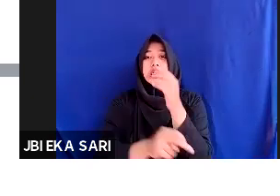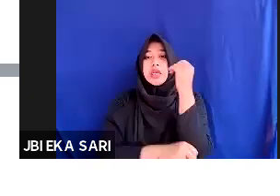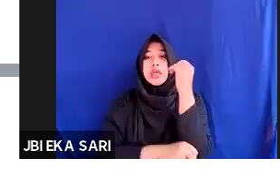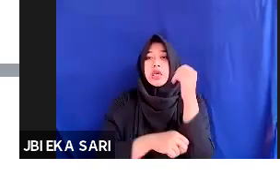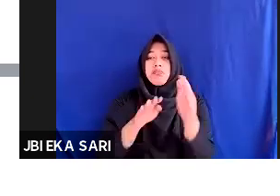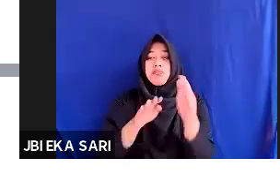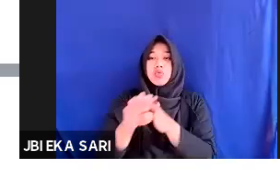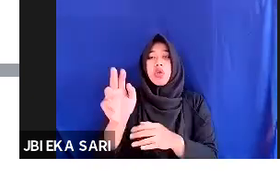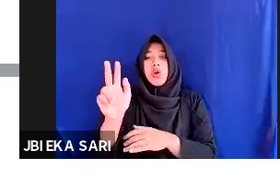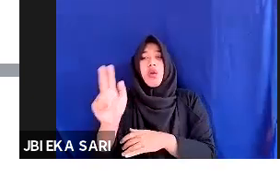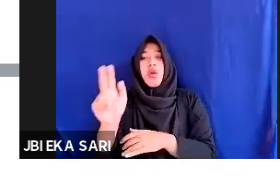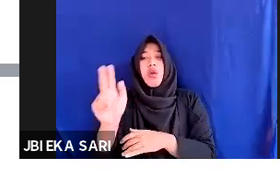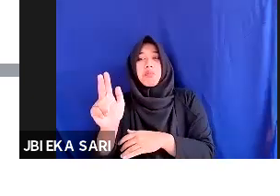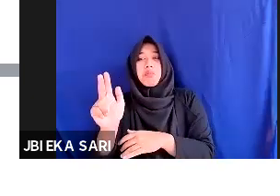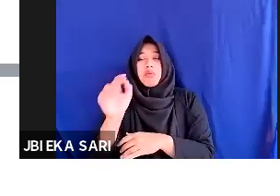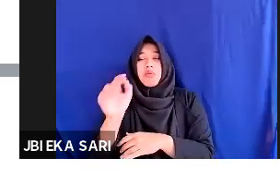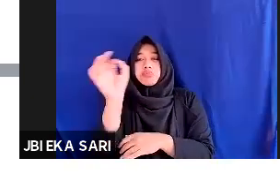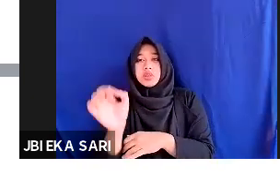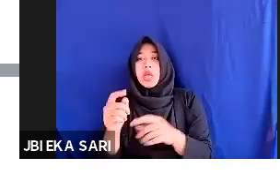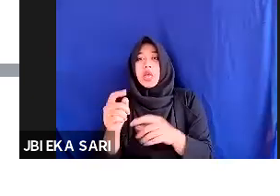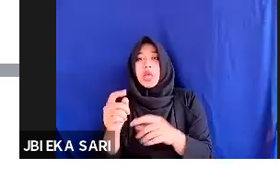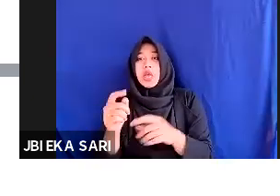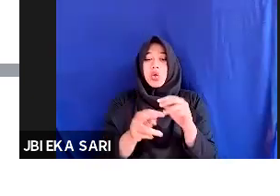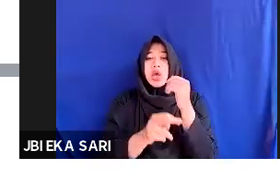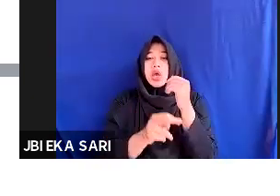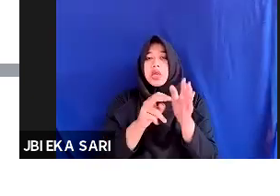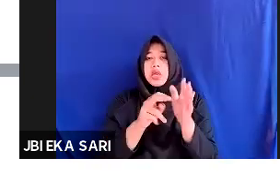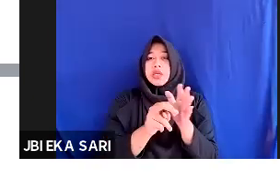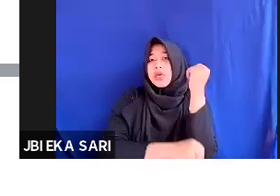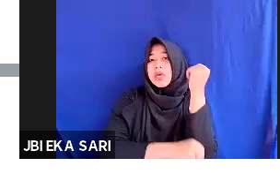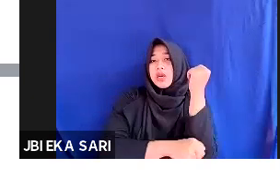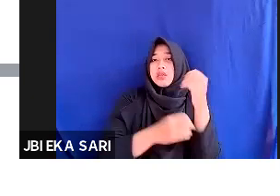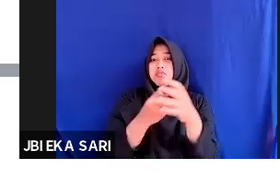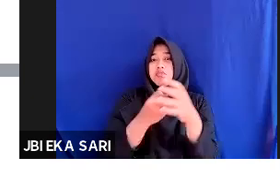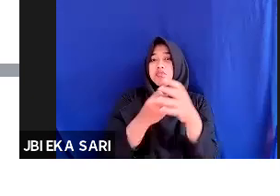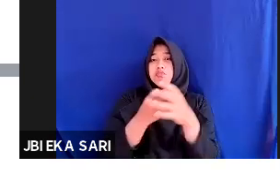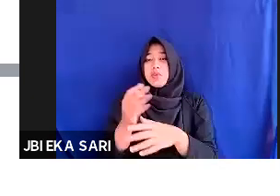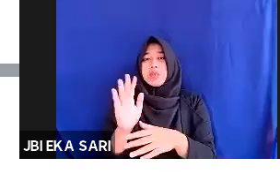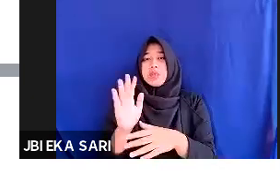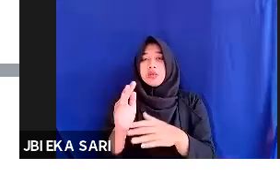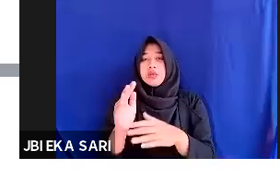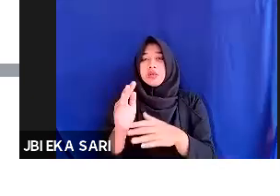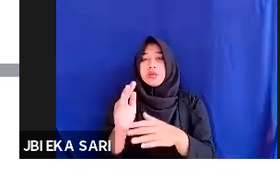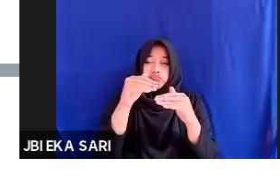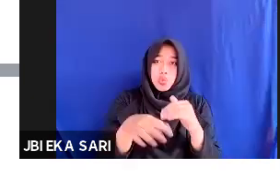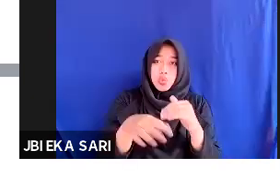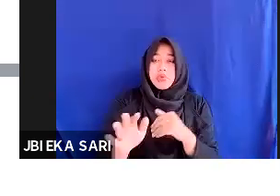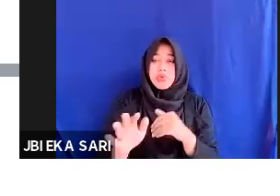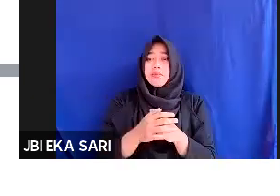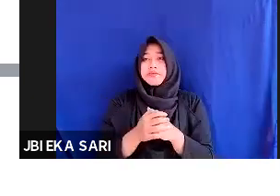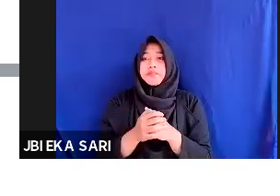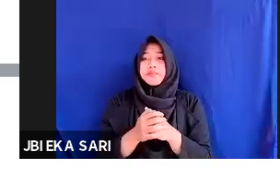enggak, tidak terlalu kebobol banget gitu ya. Hanya memang berita yang enggak enaknya, tiap kali